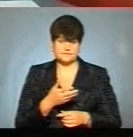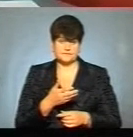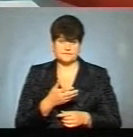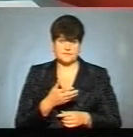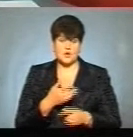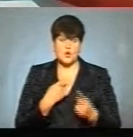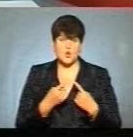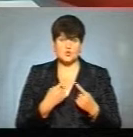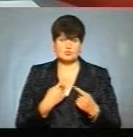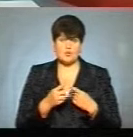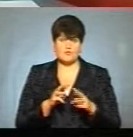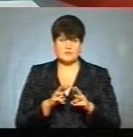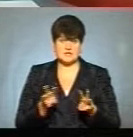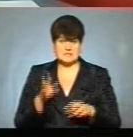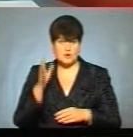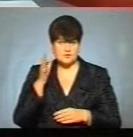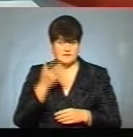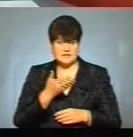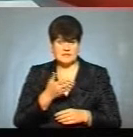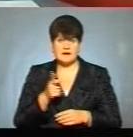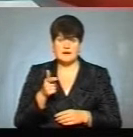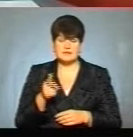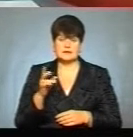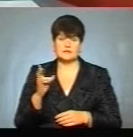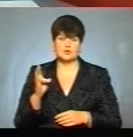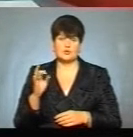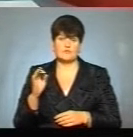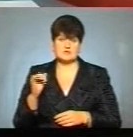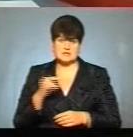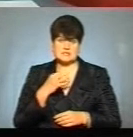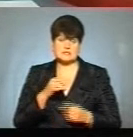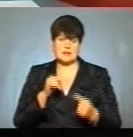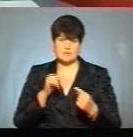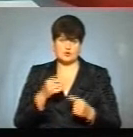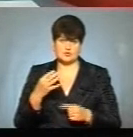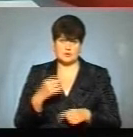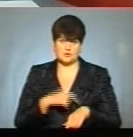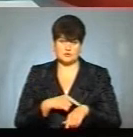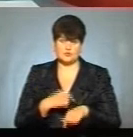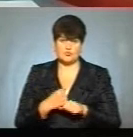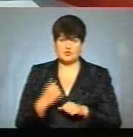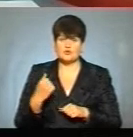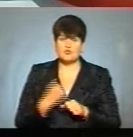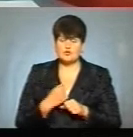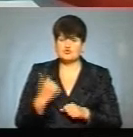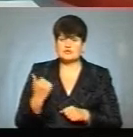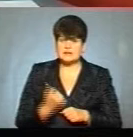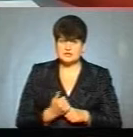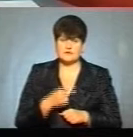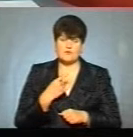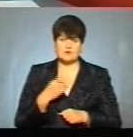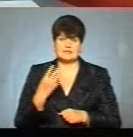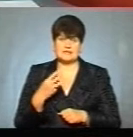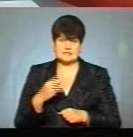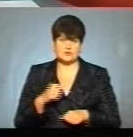саме розмову міністра освіти, то Ганна Новосад виступила проти 40-годинного робочого тижня. Тобто 30 годин